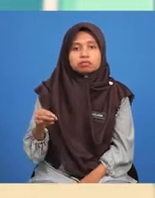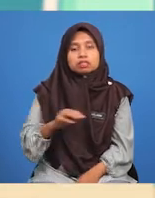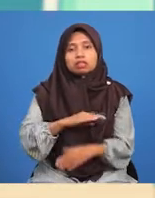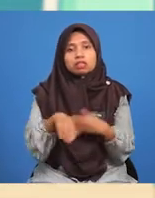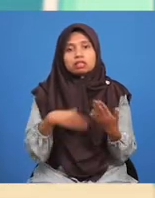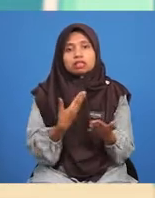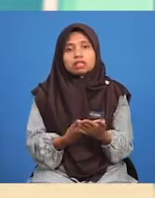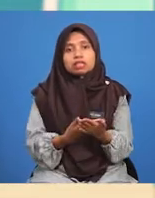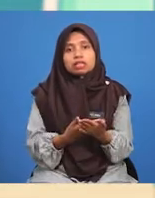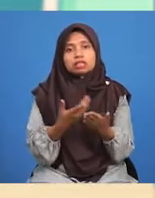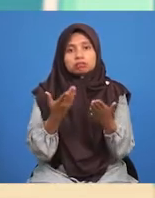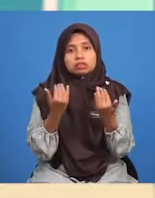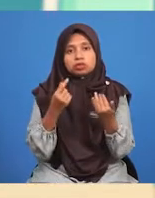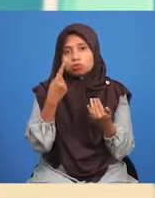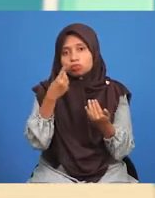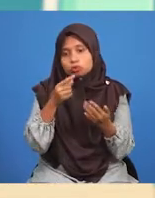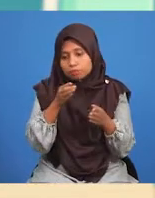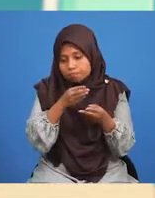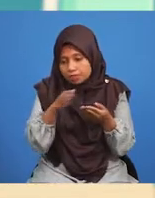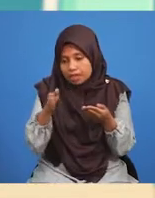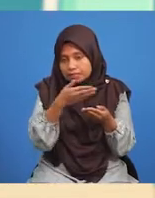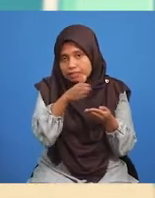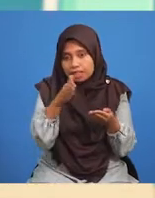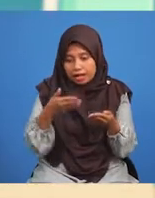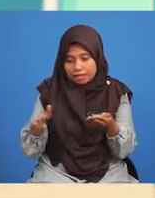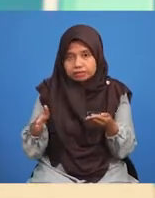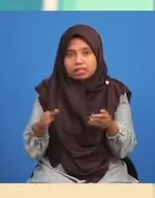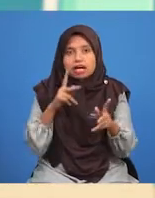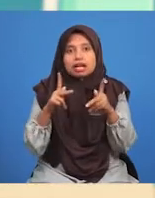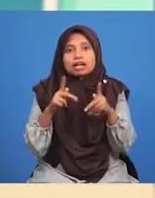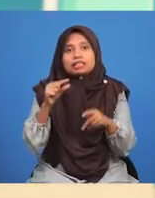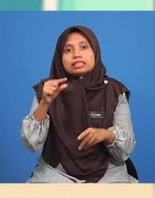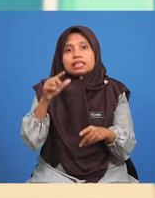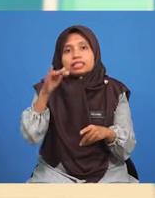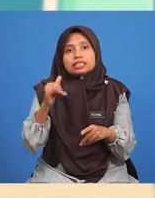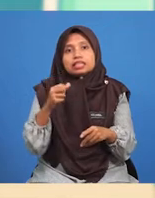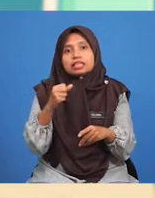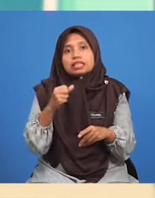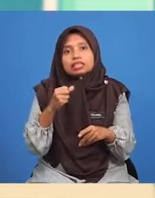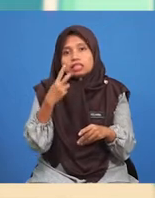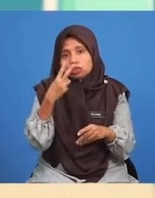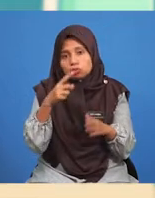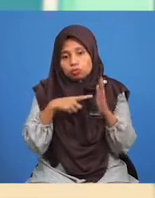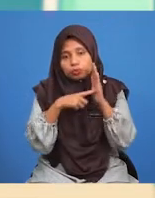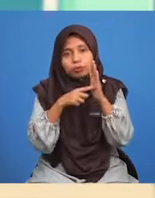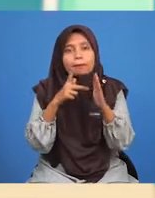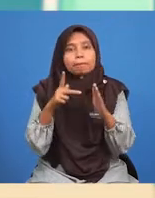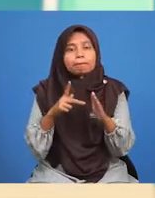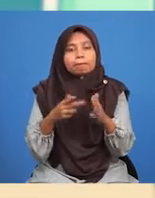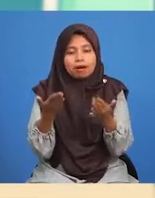Murid-murid semua diminta untuk mengasingkan kata ganda yang dinyatakan mengikut